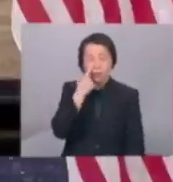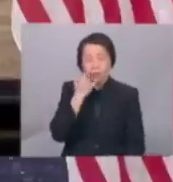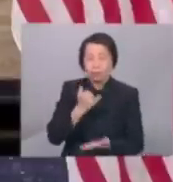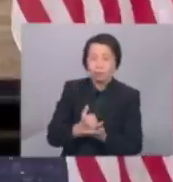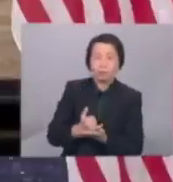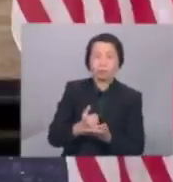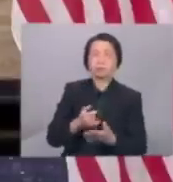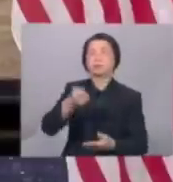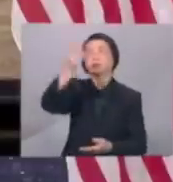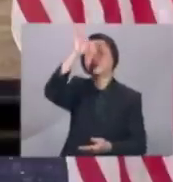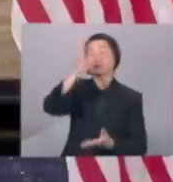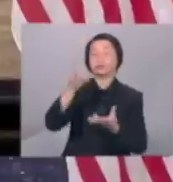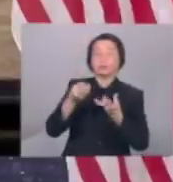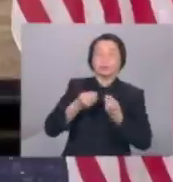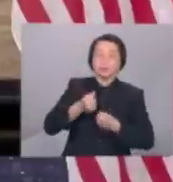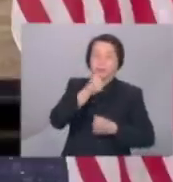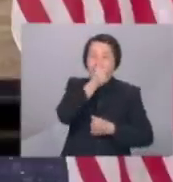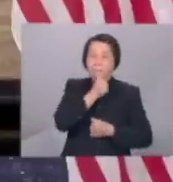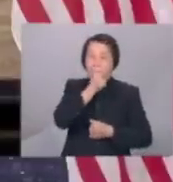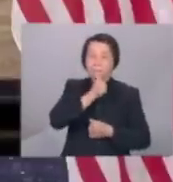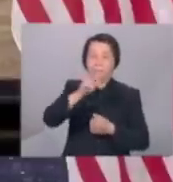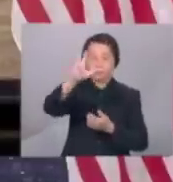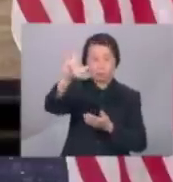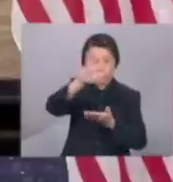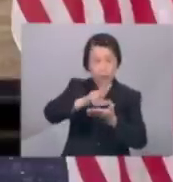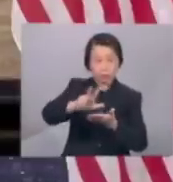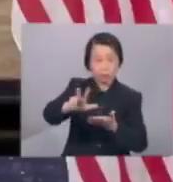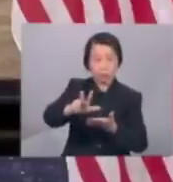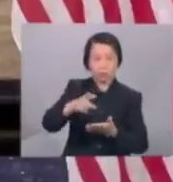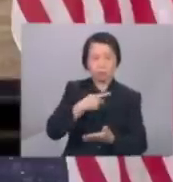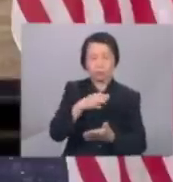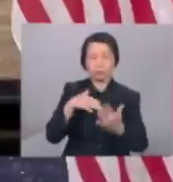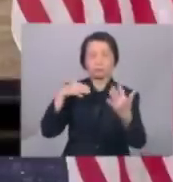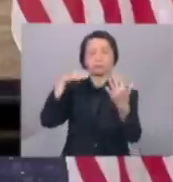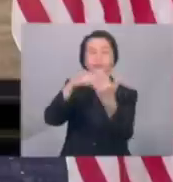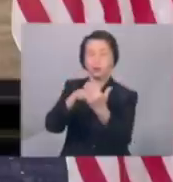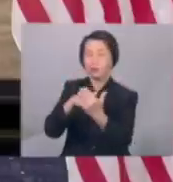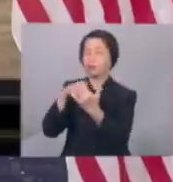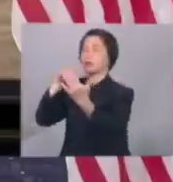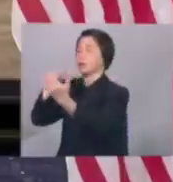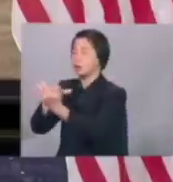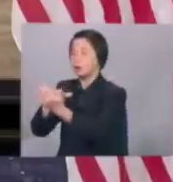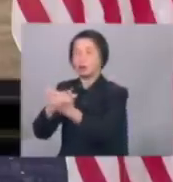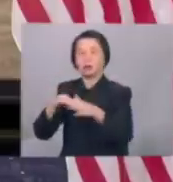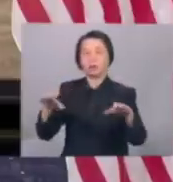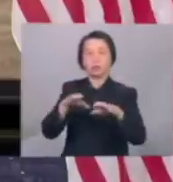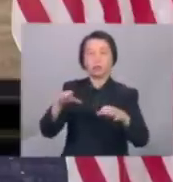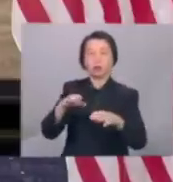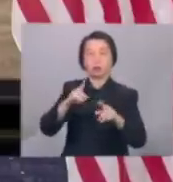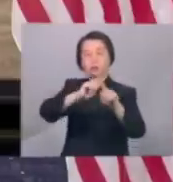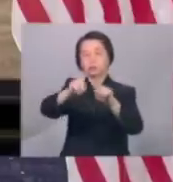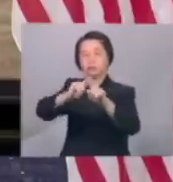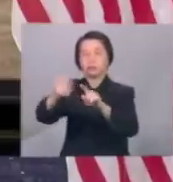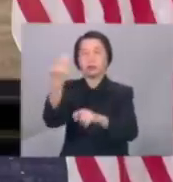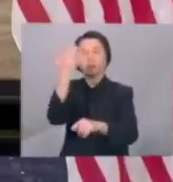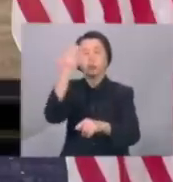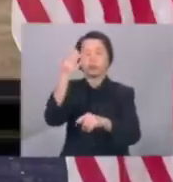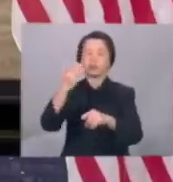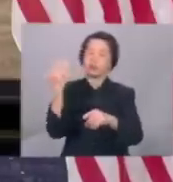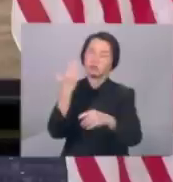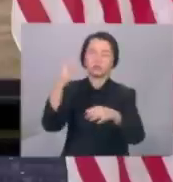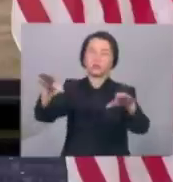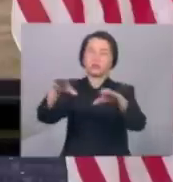ini. Selama 3 minggu ini kita terhalang daripada melakukan perkara-perkara yang biasa kita